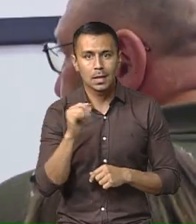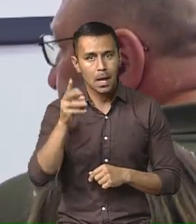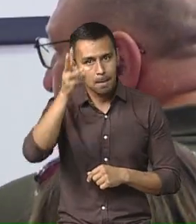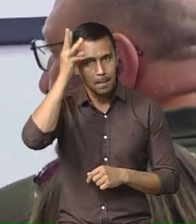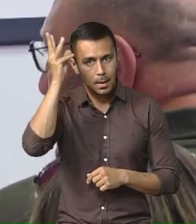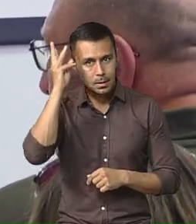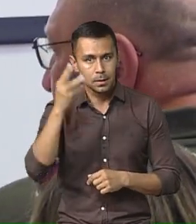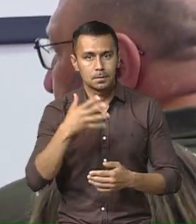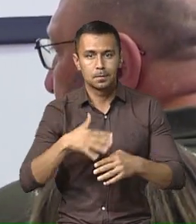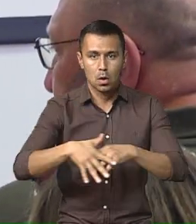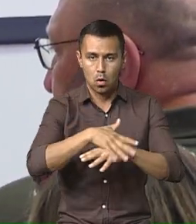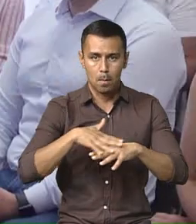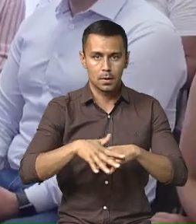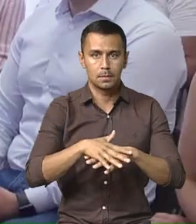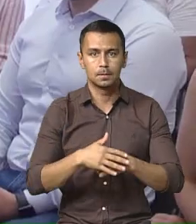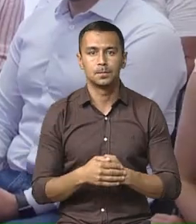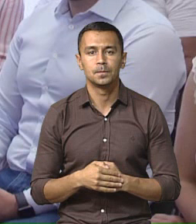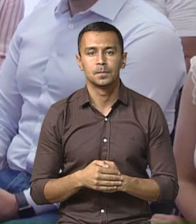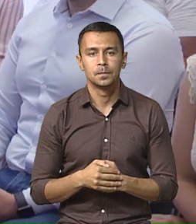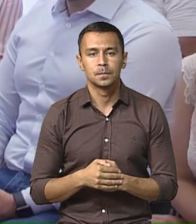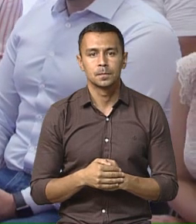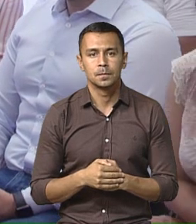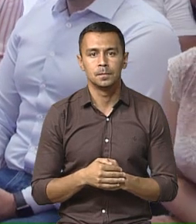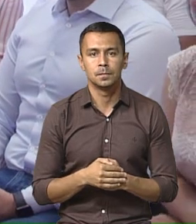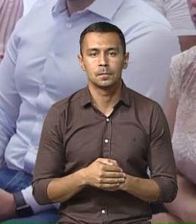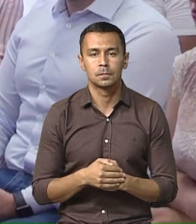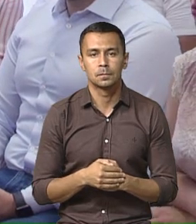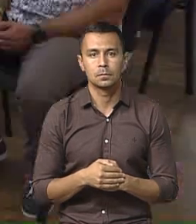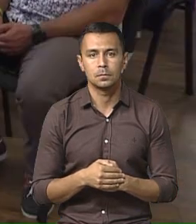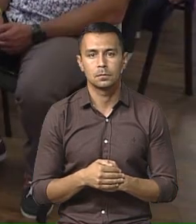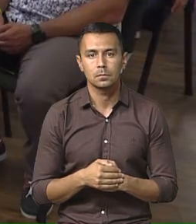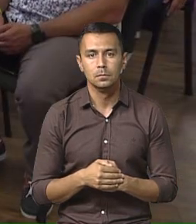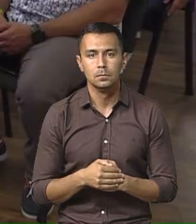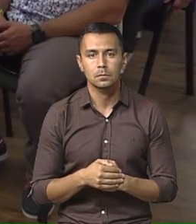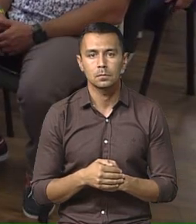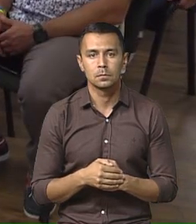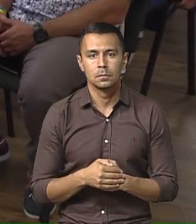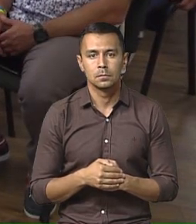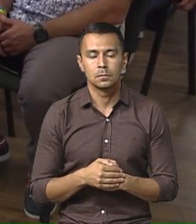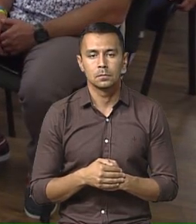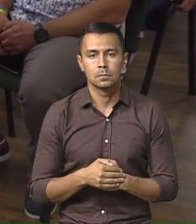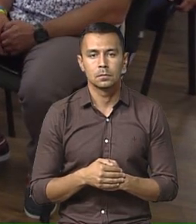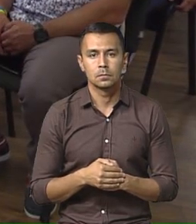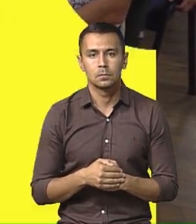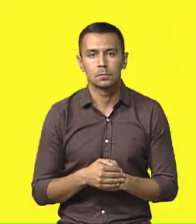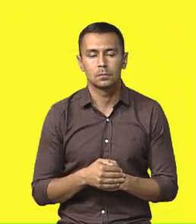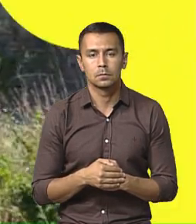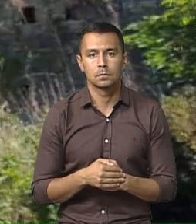хмельницьких громад. Олена Коновалова, Олександр Горішевський. Новини на Суспільному. Хмельницький.